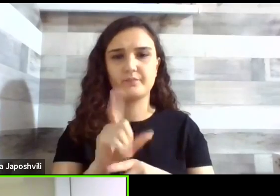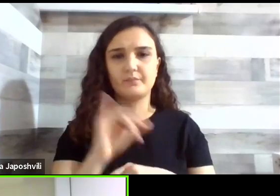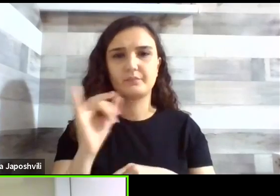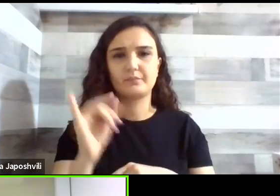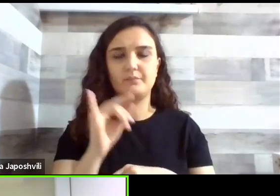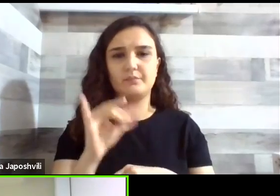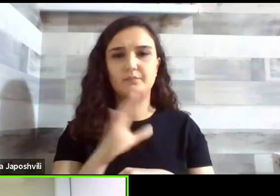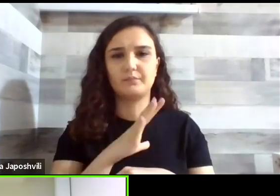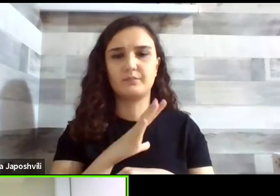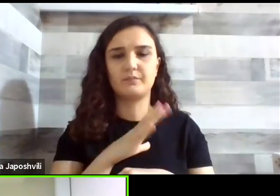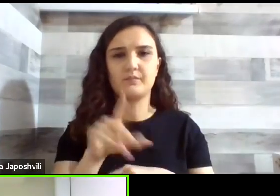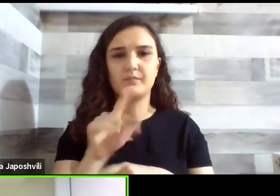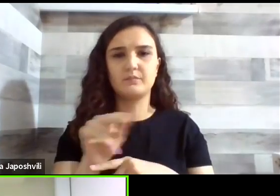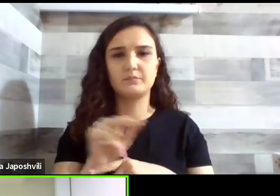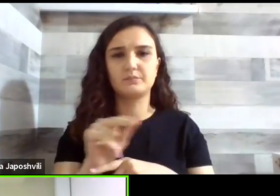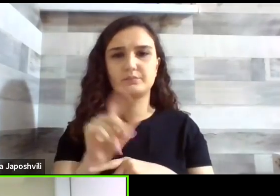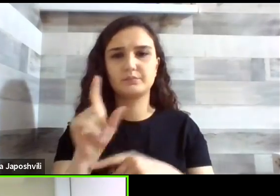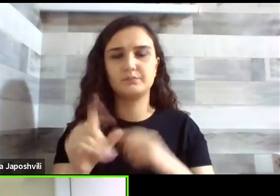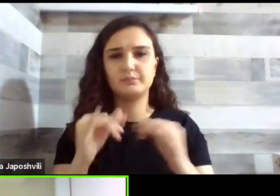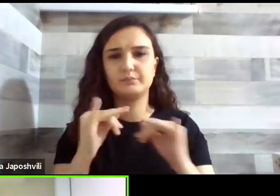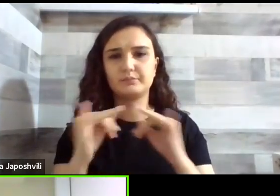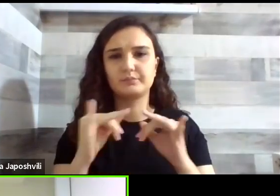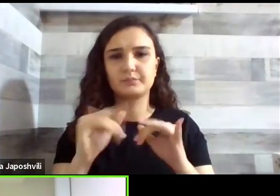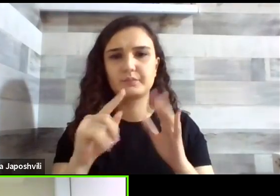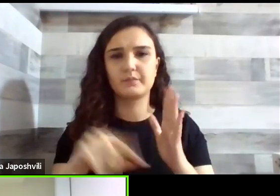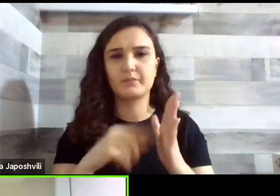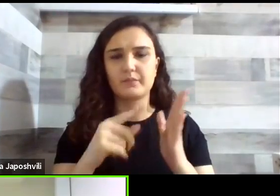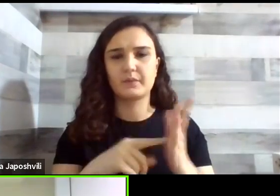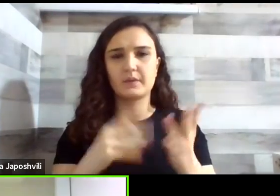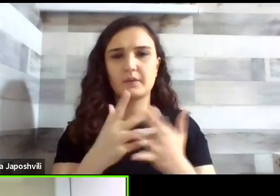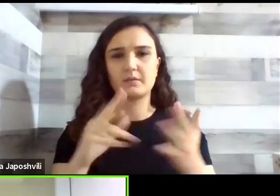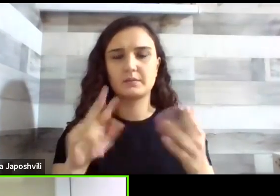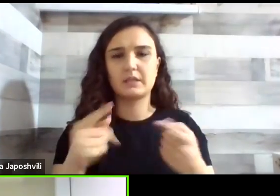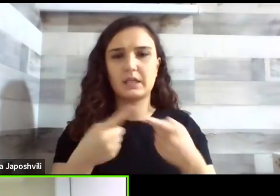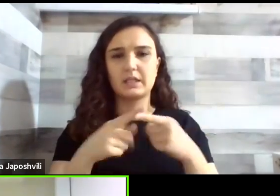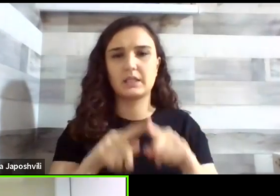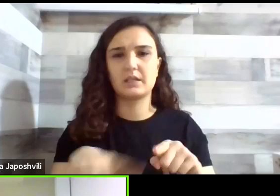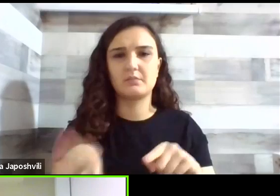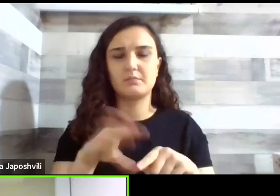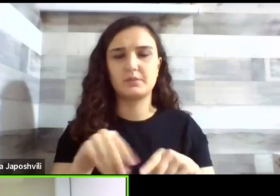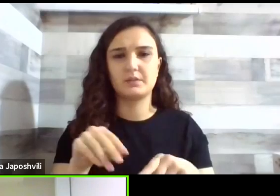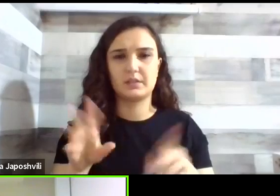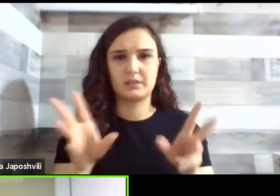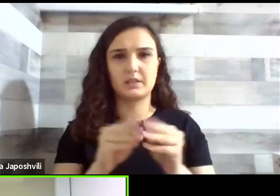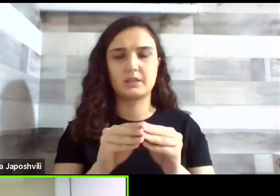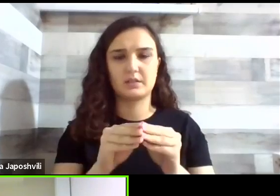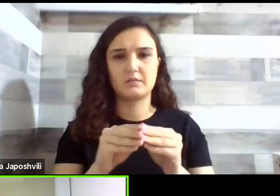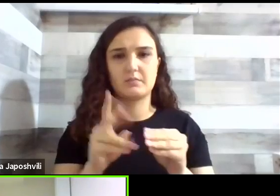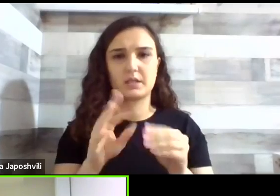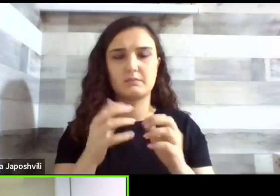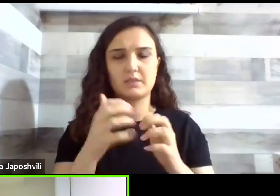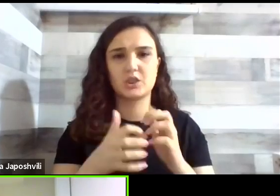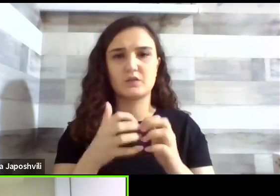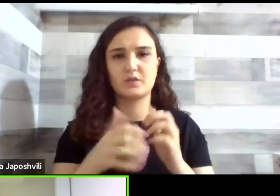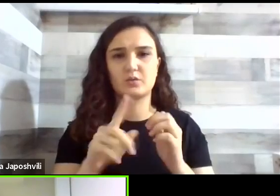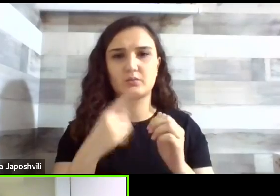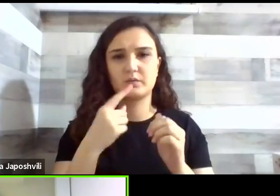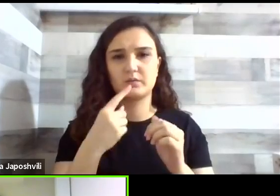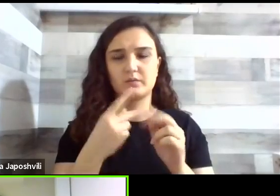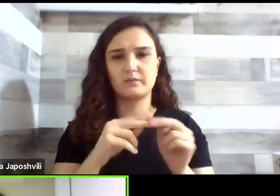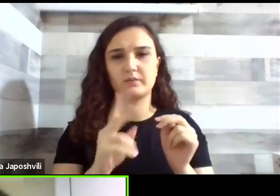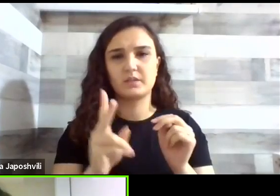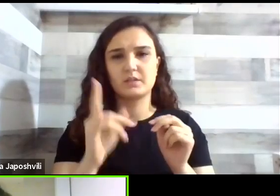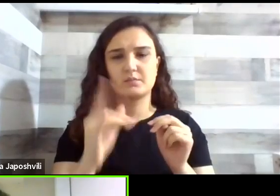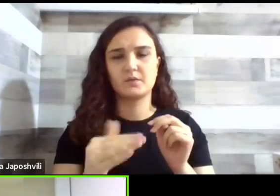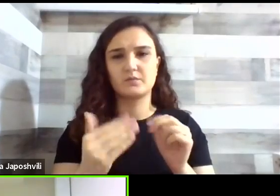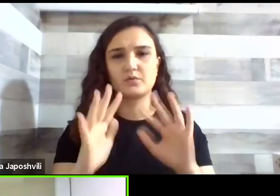იყო ეს თერაპევტთან ურთიერთობა და რაღაცა საკითხების და ტექნიკების გავლა. ხო თუმცა საშუალოდ რომ თქვა ხო თუმცა ვიღაცა ბავშვის